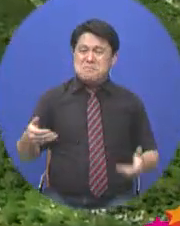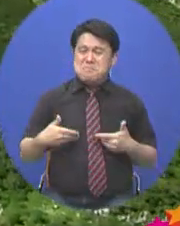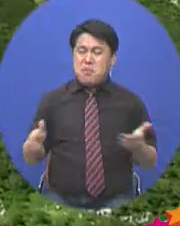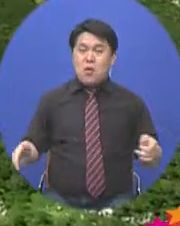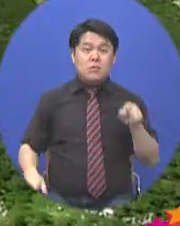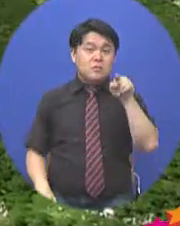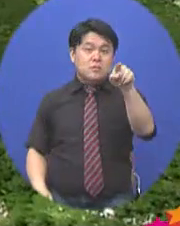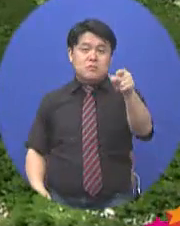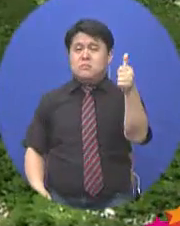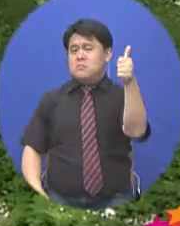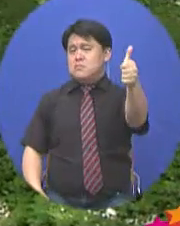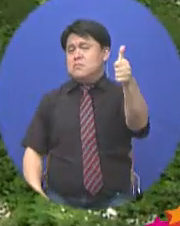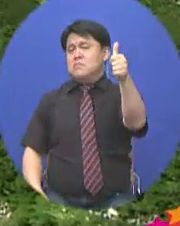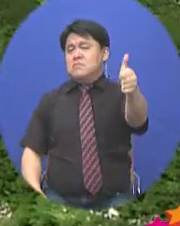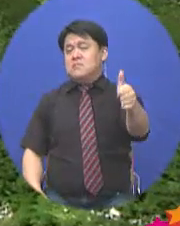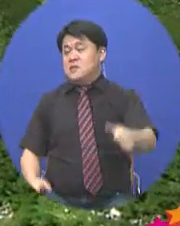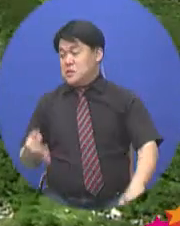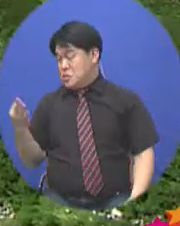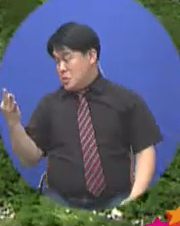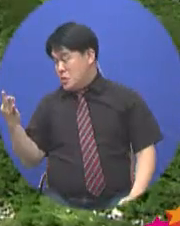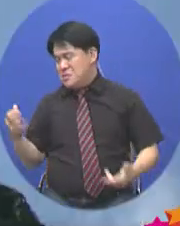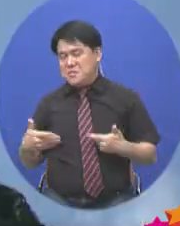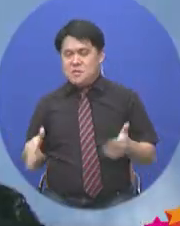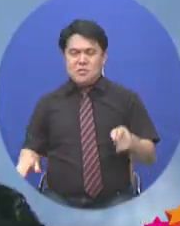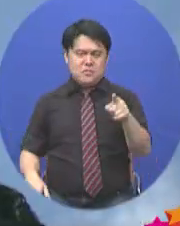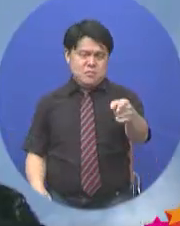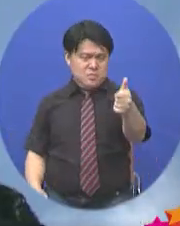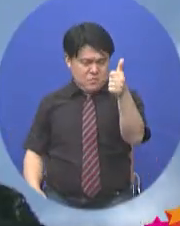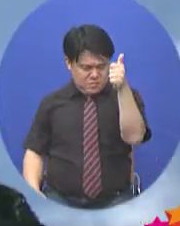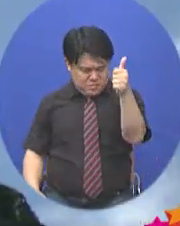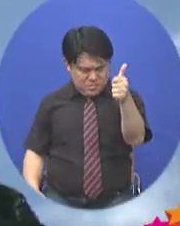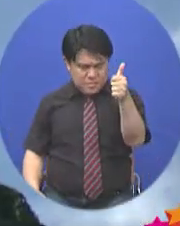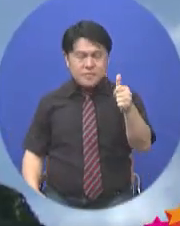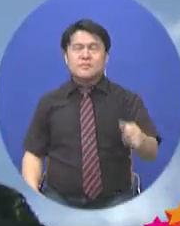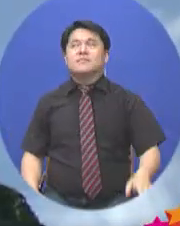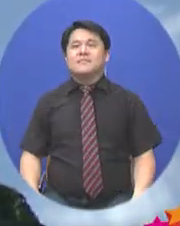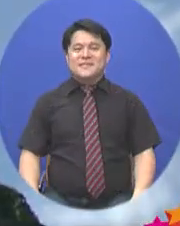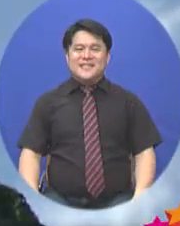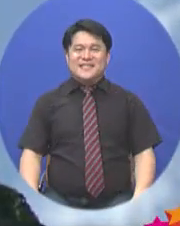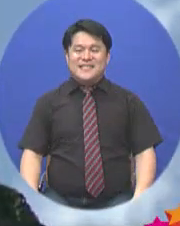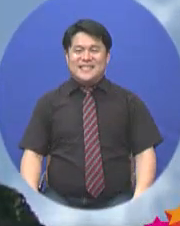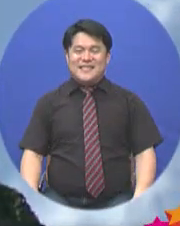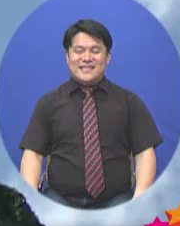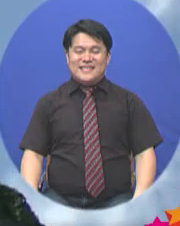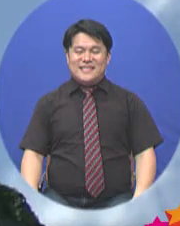자식보다 자네가 좋고 손보다 자네가 좋아.